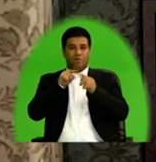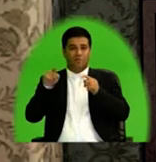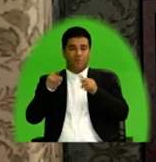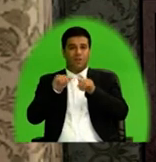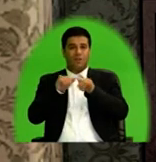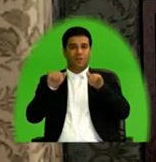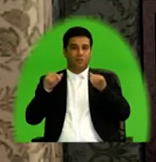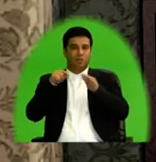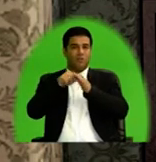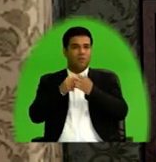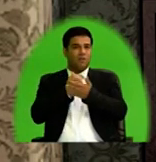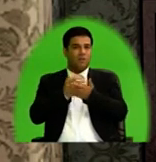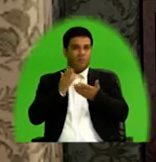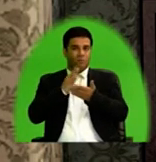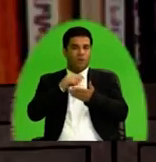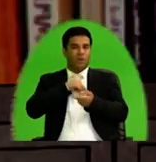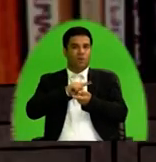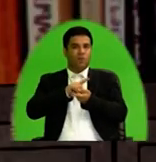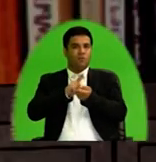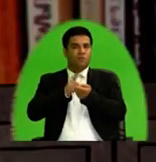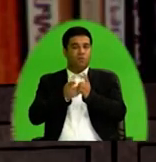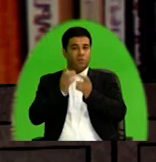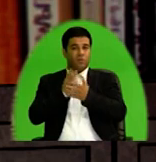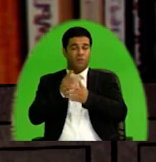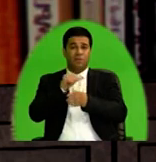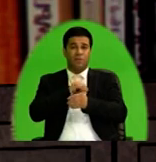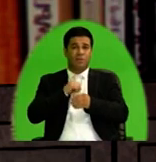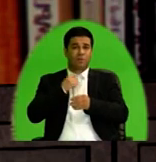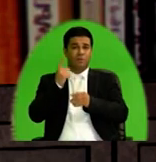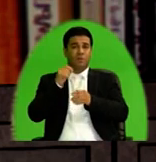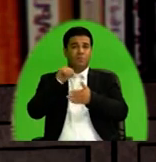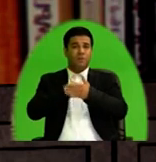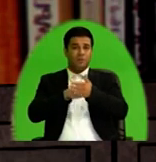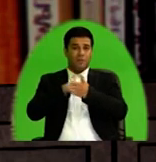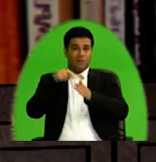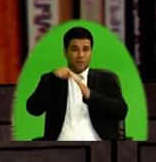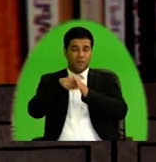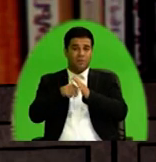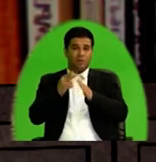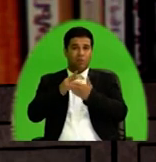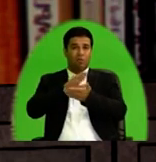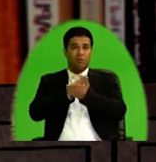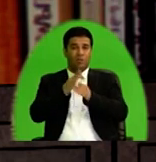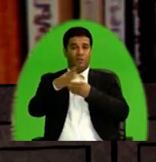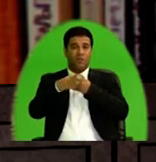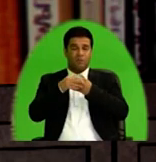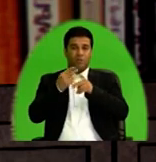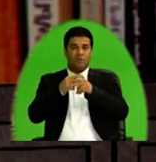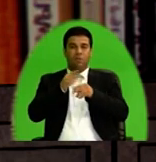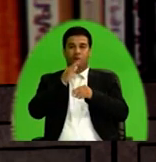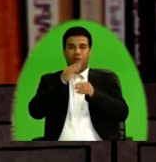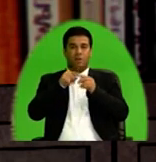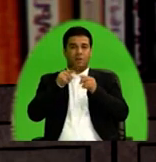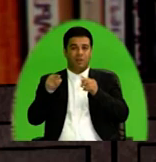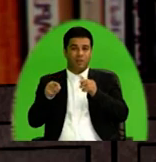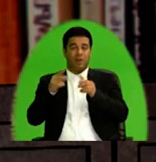развитии есть несколько возрастных кризисов. И, возможно, одно из причин того, что вы все-таки не смогли договориться, это возрастной